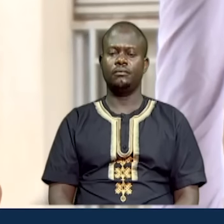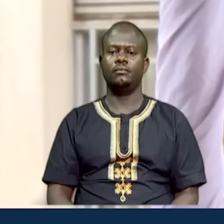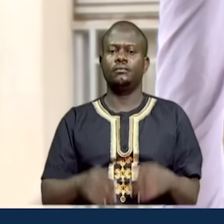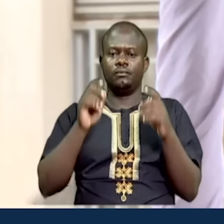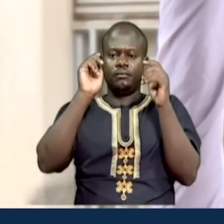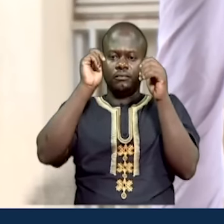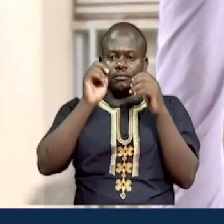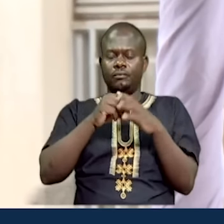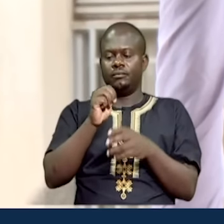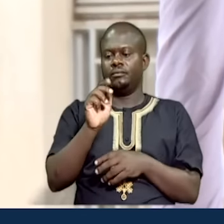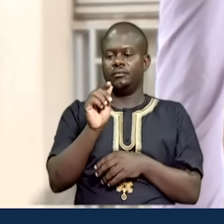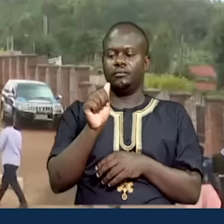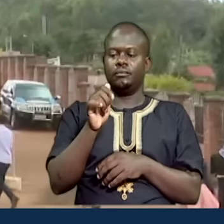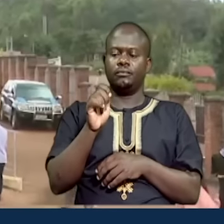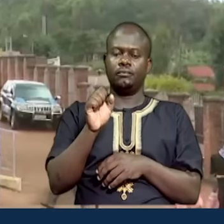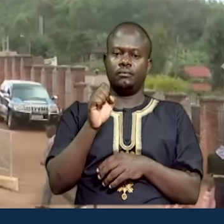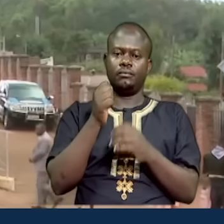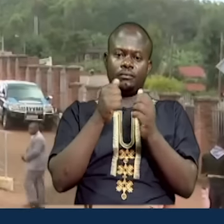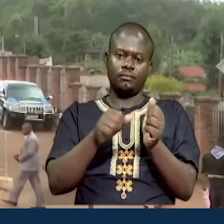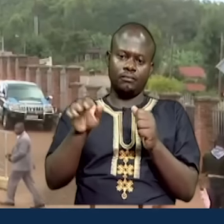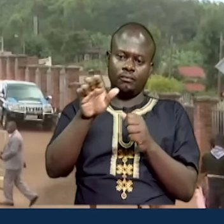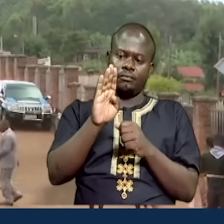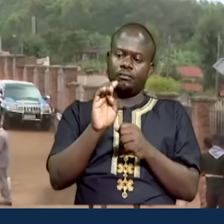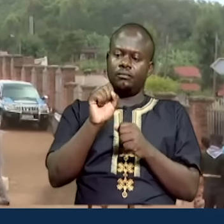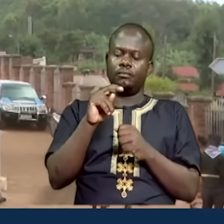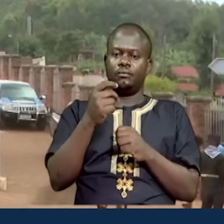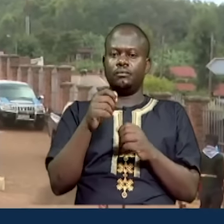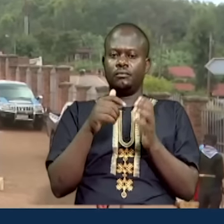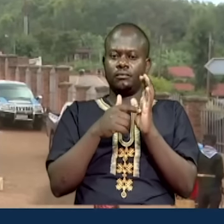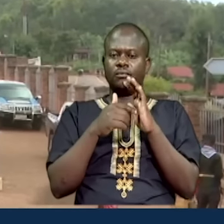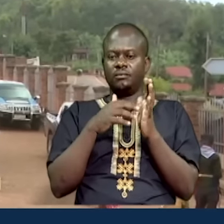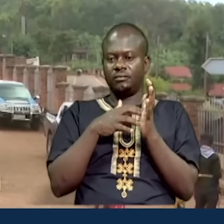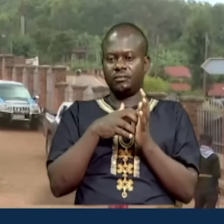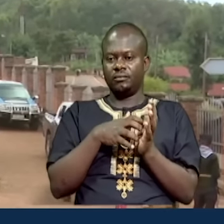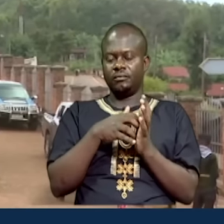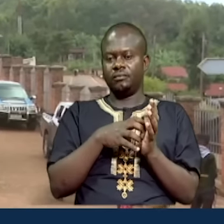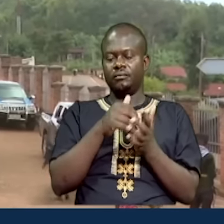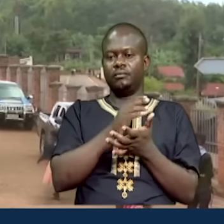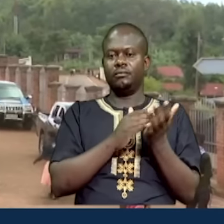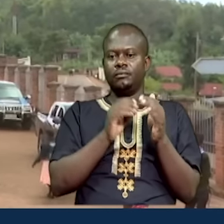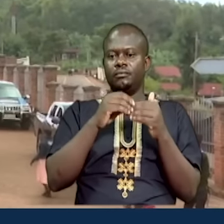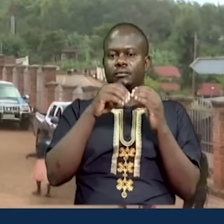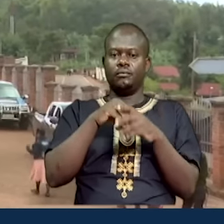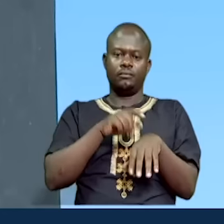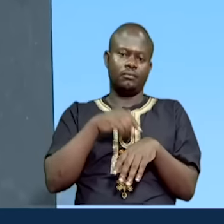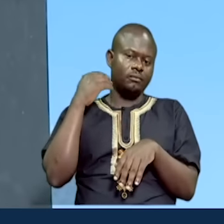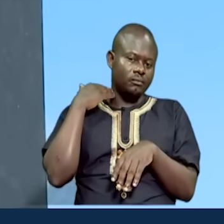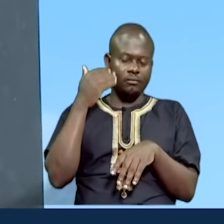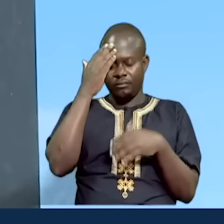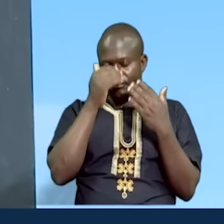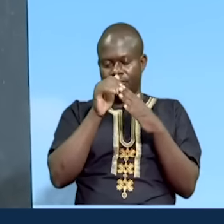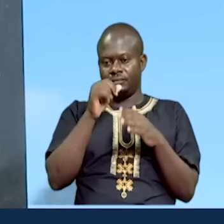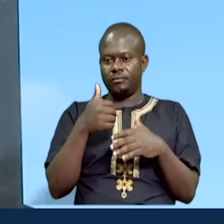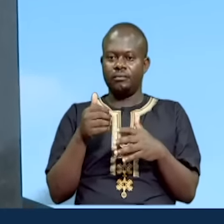Ubuhamya bwa Mukayitesi Felicite warokokeye muri ibitaro bya Bushenge bugaragaza ubugwari bwaranze bamwe mu bayoboraga ibitaro mu gihe cya Jenoside kuko ari bo